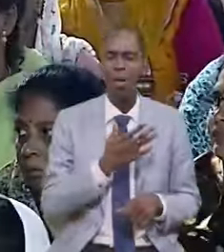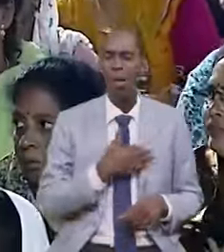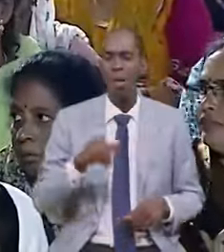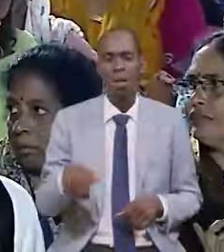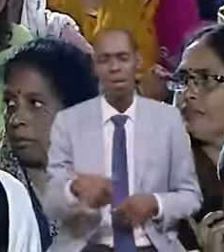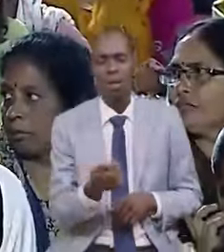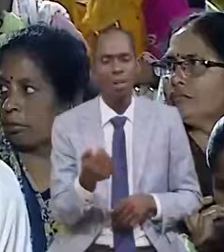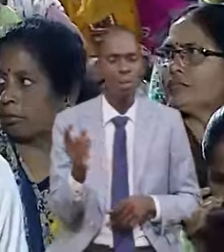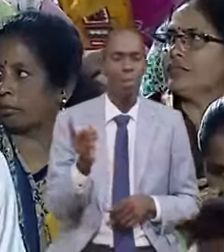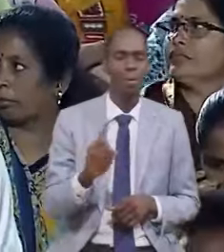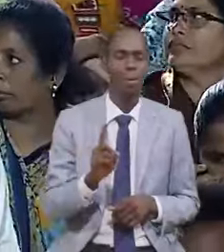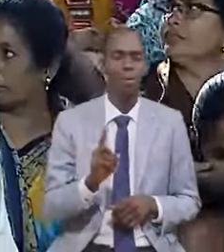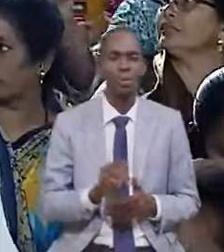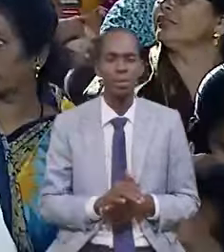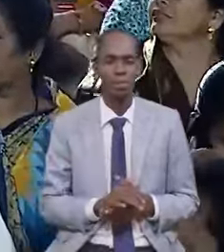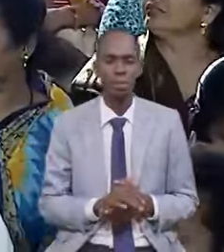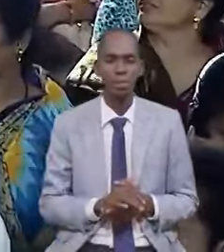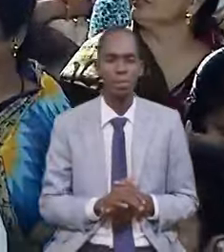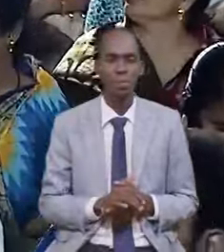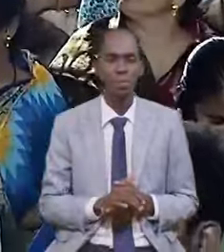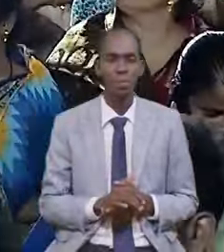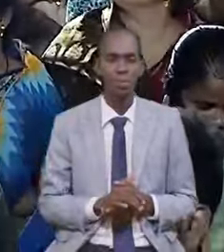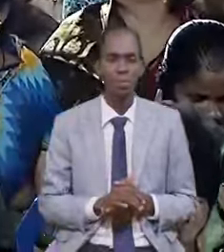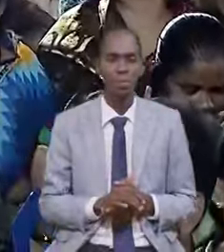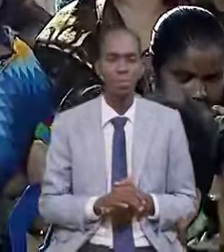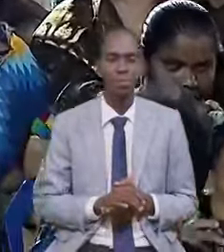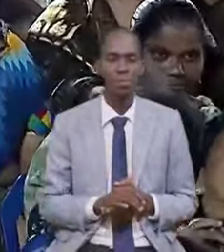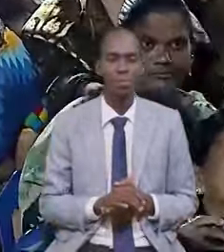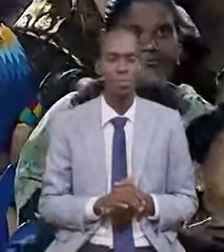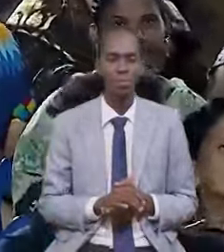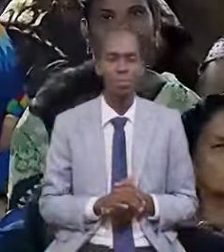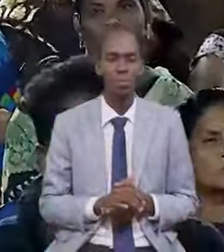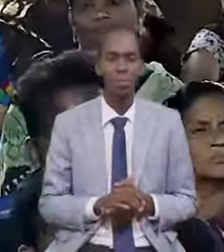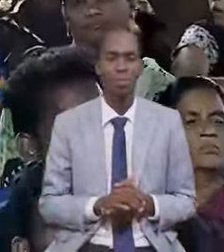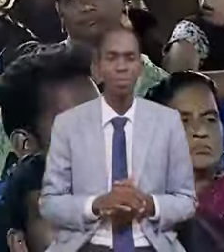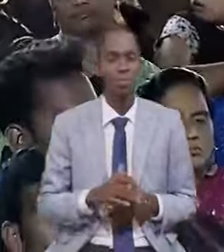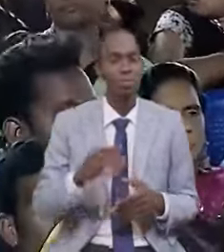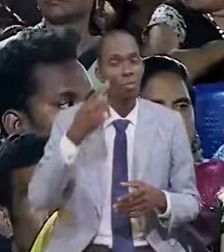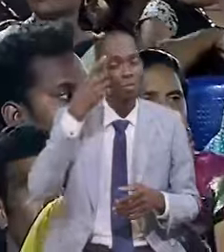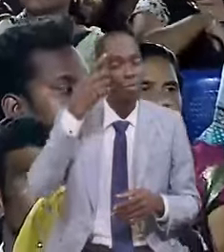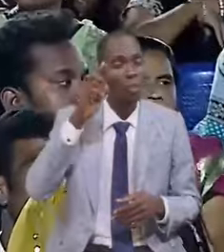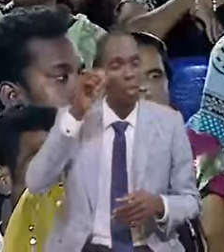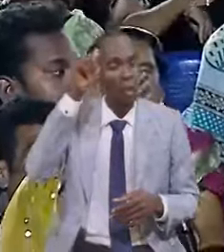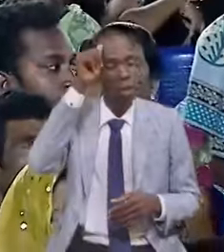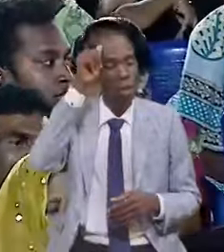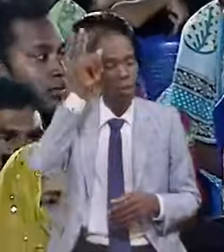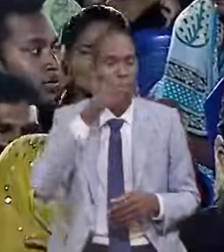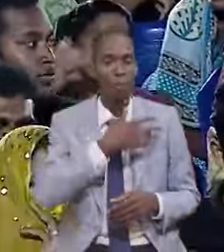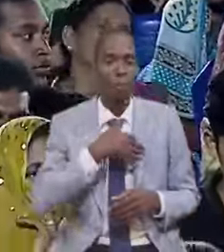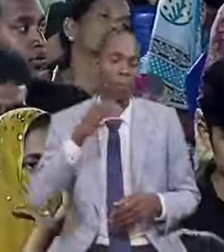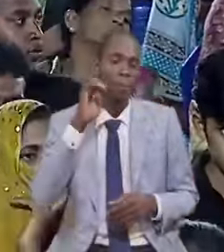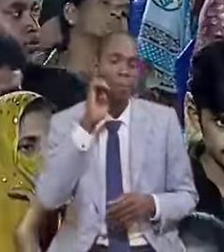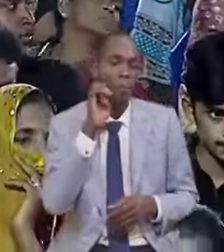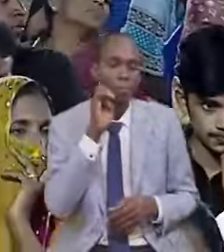ye bhubhagamulonaina ekkadaina eppudaina vedikina sare. From Adam and Eve, ఆదాము మొదలుకొని హవ్వ వరకు, టు